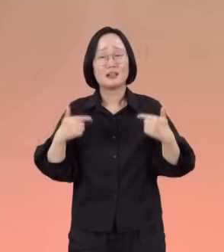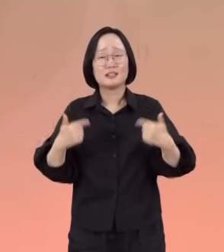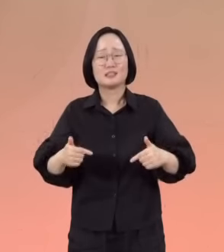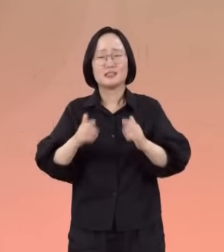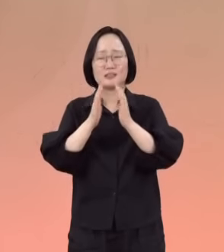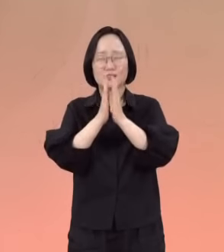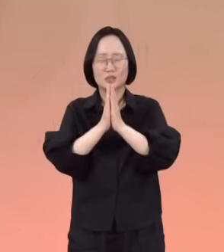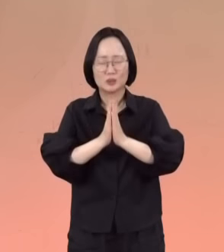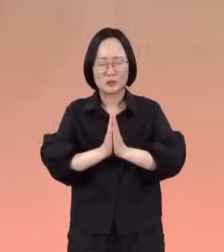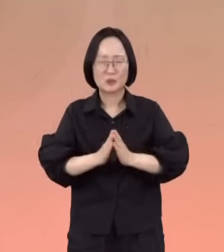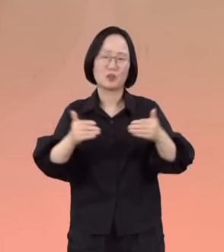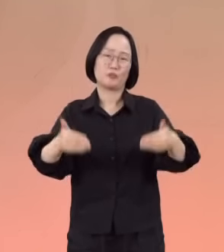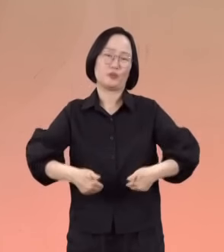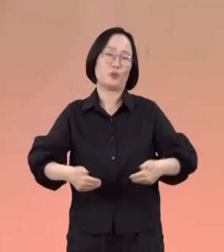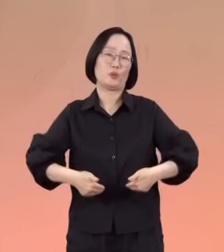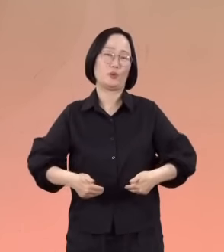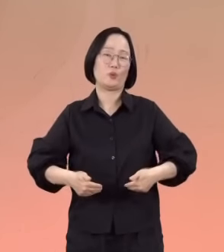항상